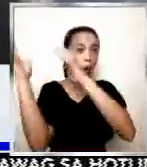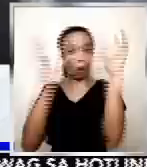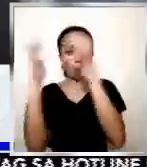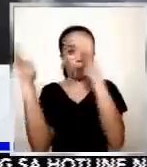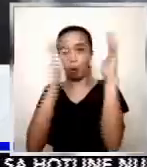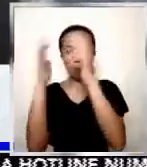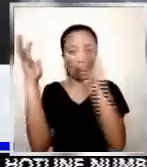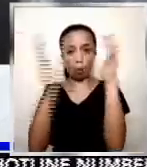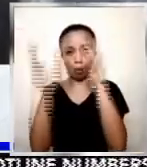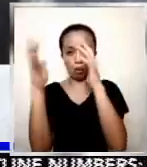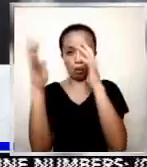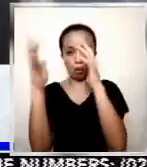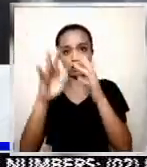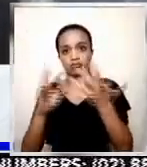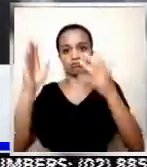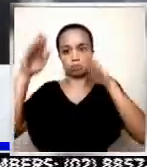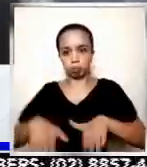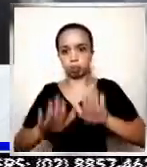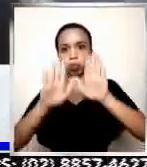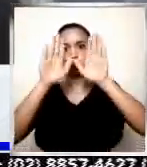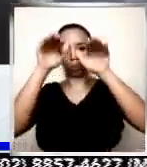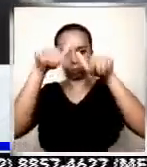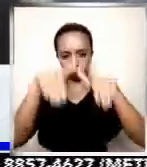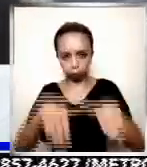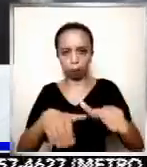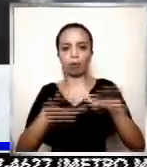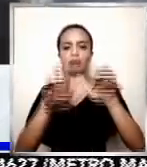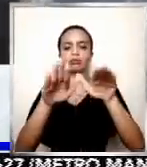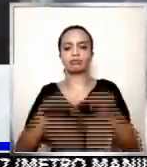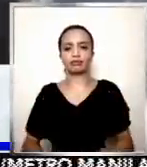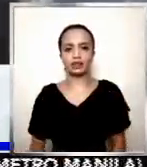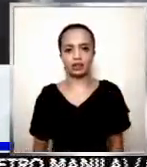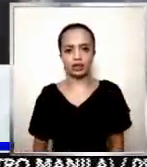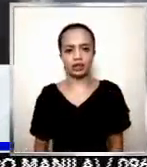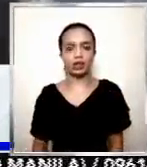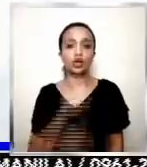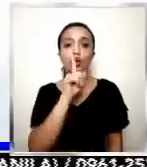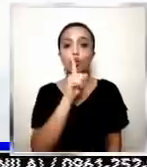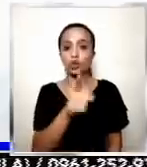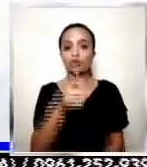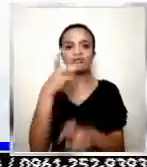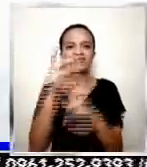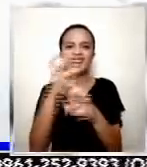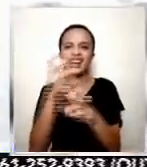malalakas ang alon. No? So, mahirap sa mga kababayan natin.